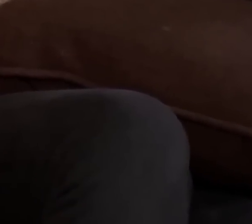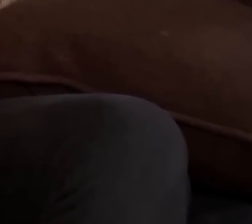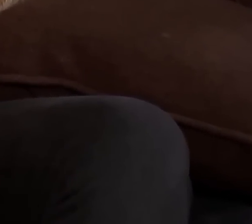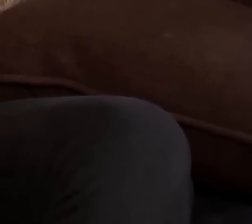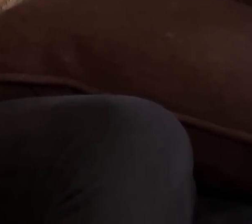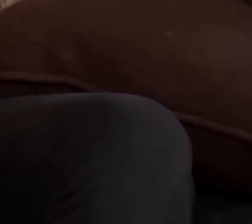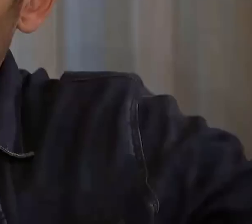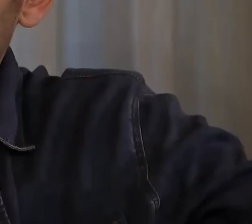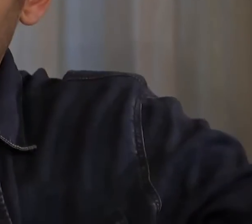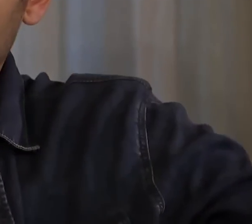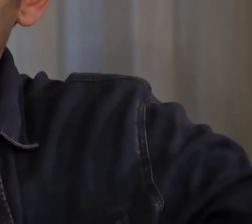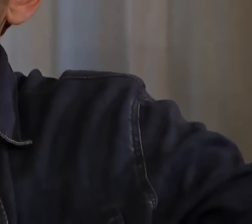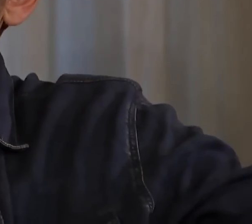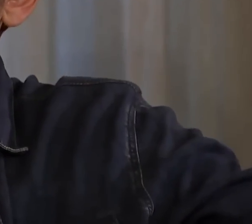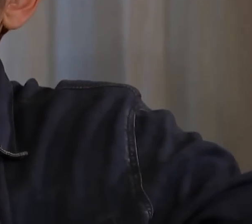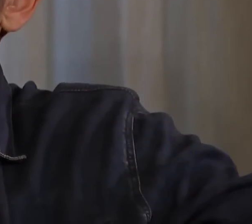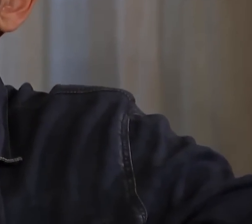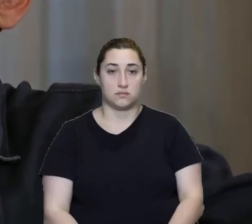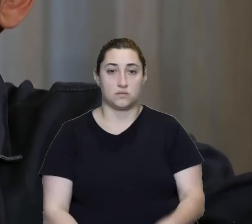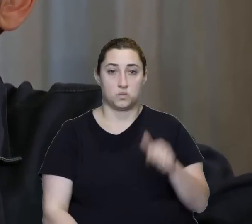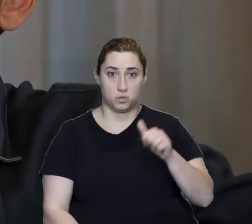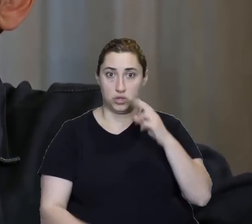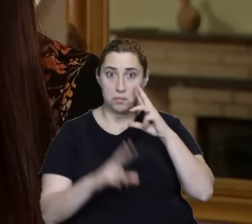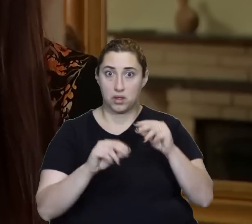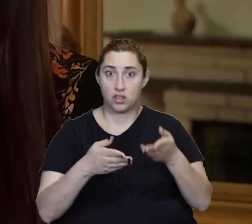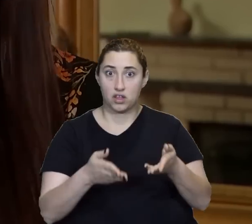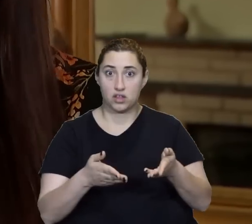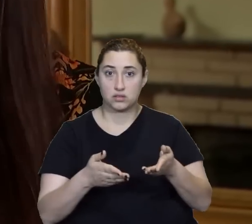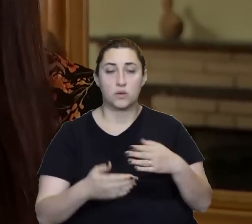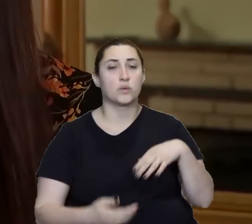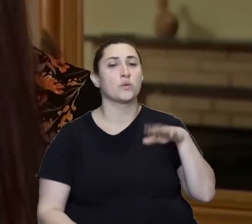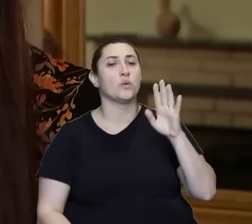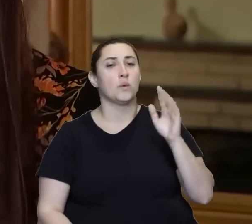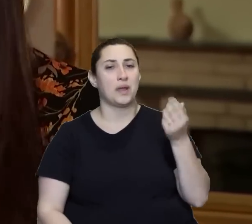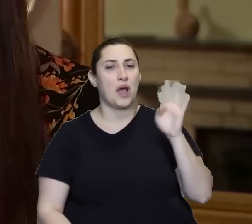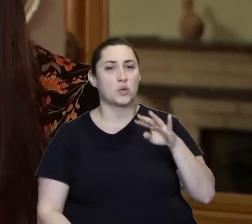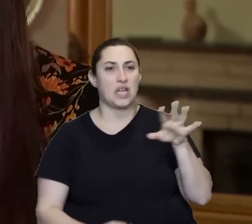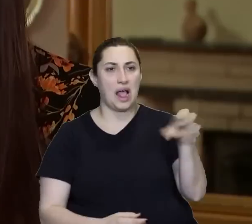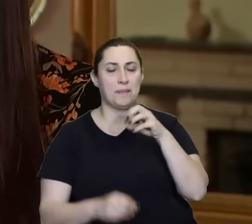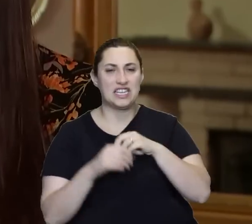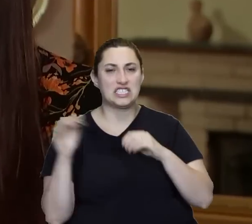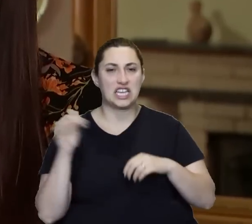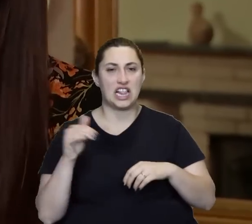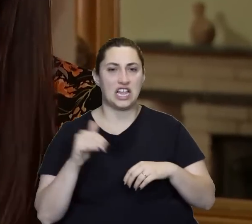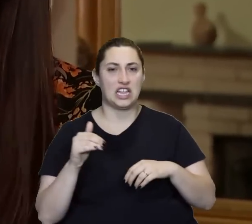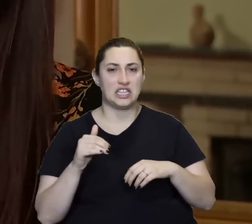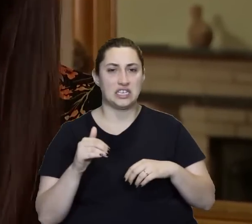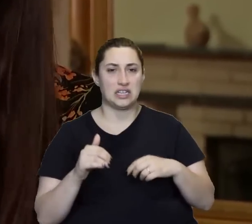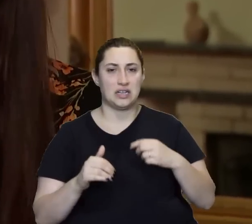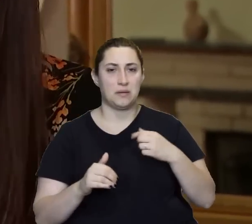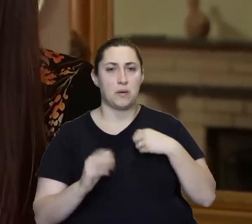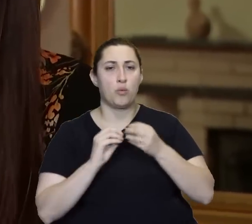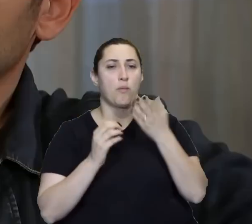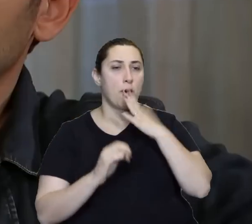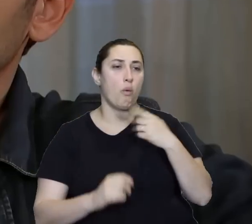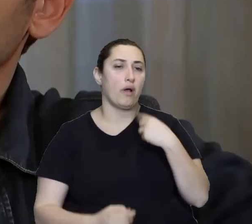Ömer ucundan düzeltip omuzlarını güzelce örttü. Burada mı kalacak bugün? Yok. Birazdan almaya gelirler. Ben sorun